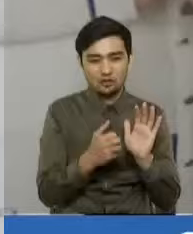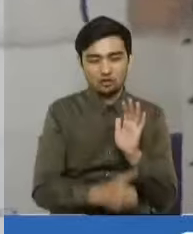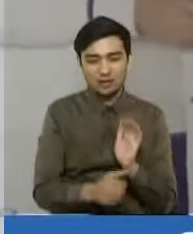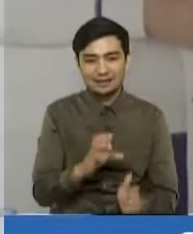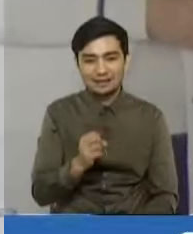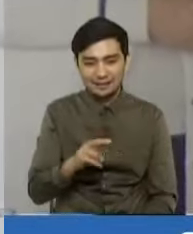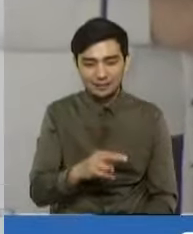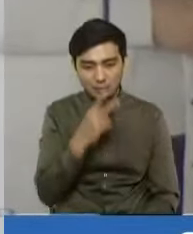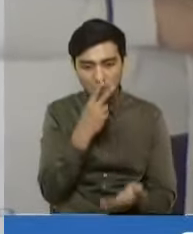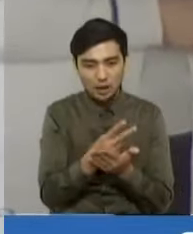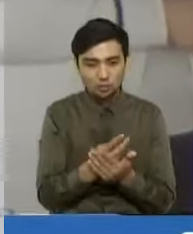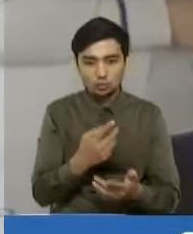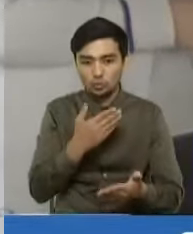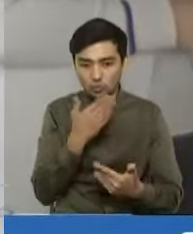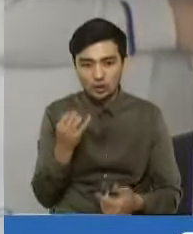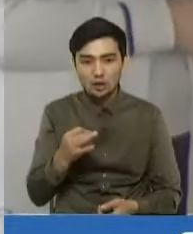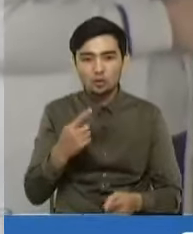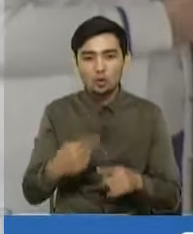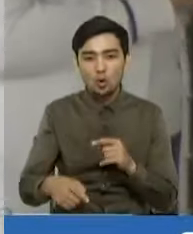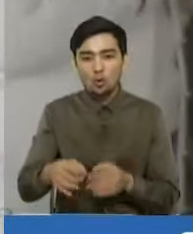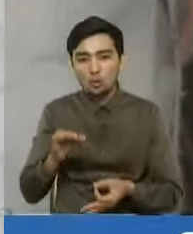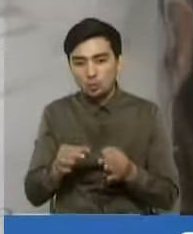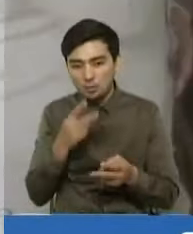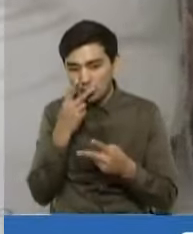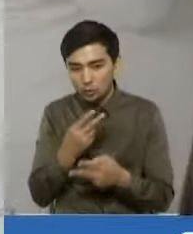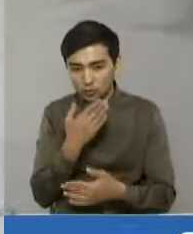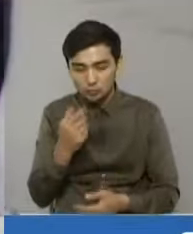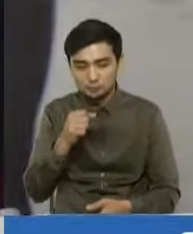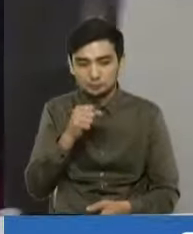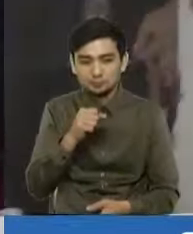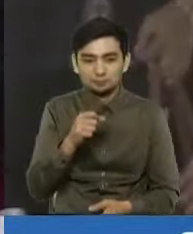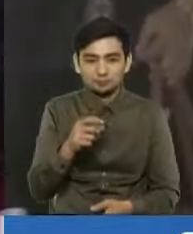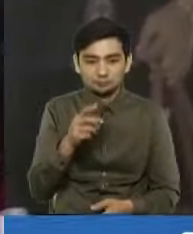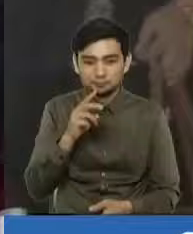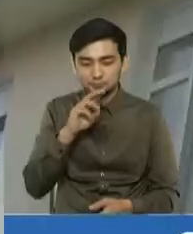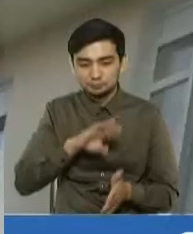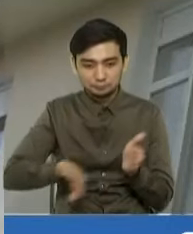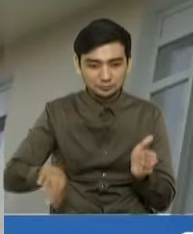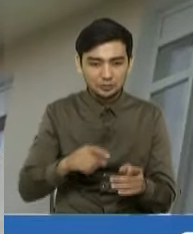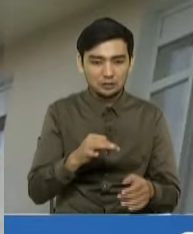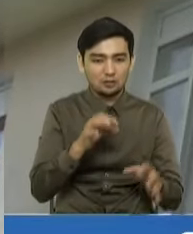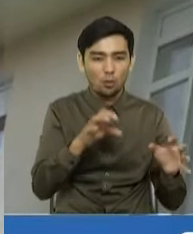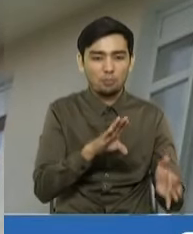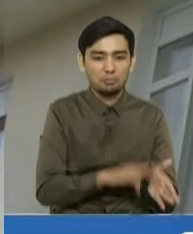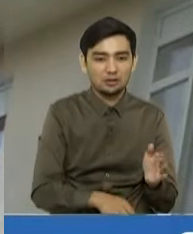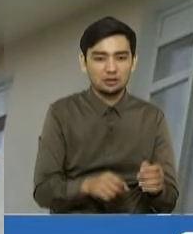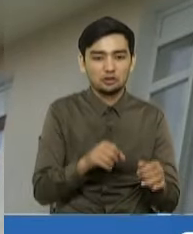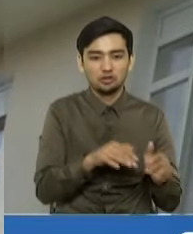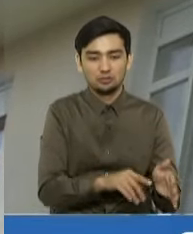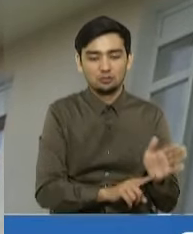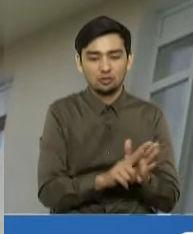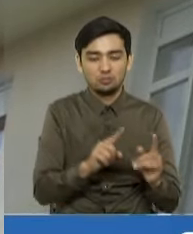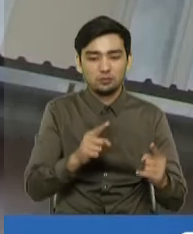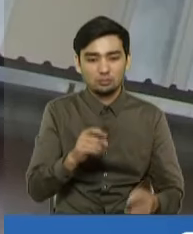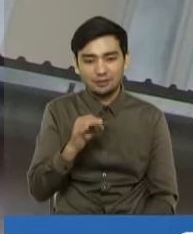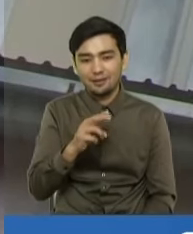отыр. Басқа да нормаларға, басқа да заңдарға қарамай, көз жұмы бір жақты заңсыз негізсіз шешім шығарып отыр. Жалпы Қарасай ауданында